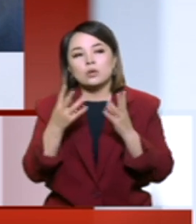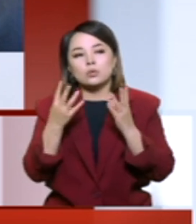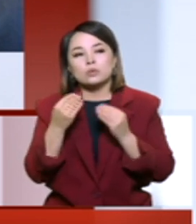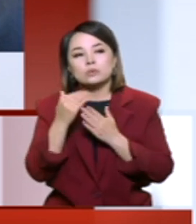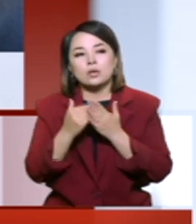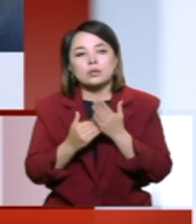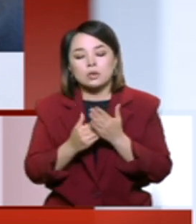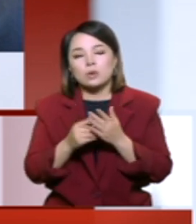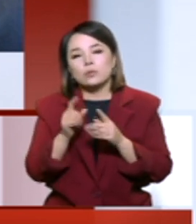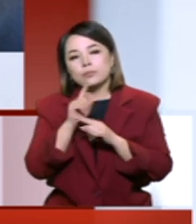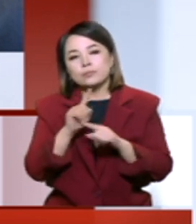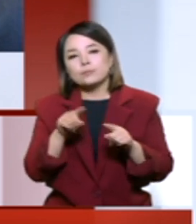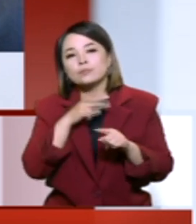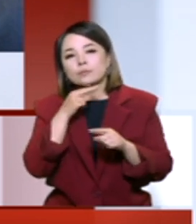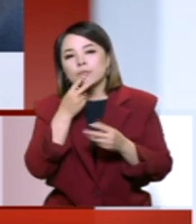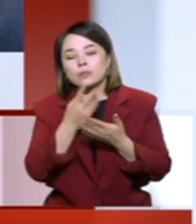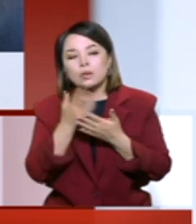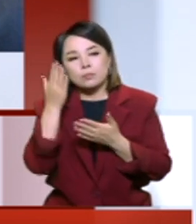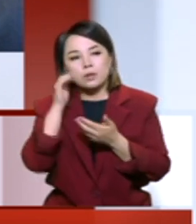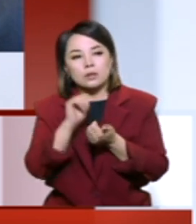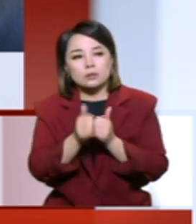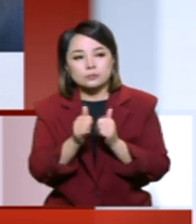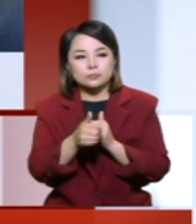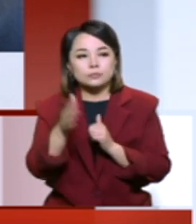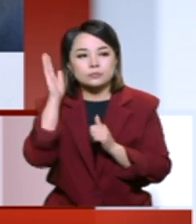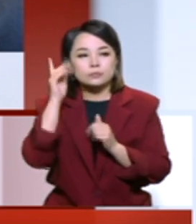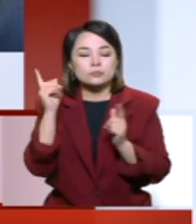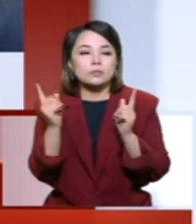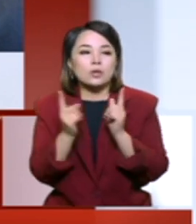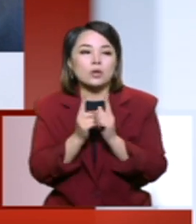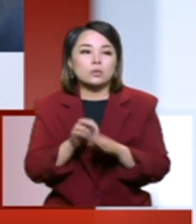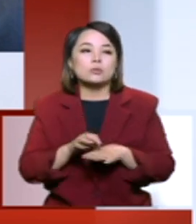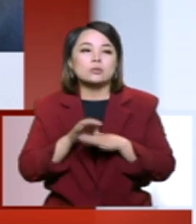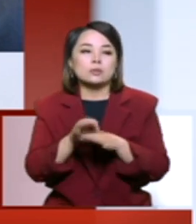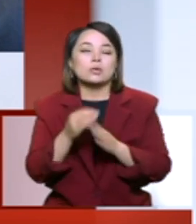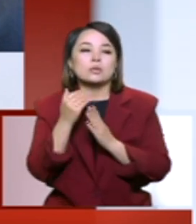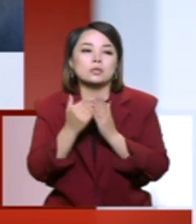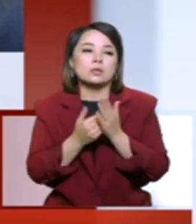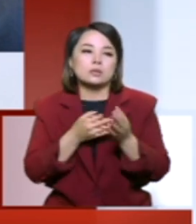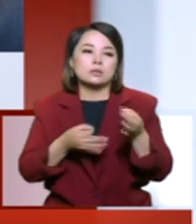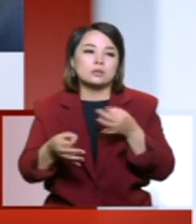тәртібіндегі өзекті мәселелер жөнінде пікір алмасып, алдағы кездесулердің кестесін пысықтады.